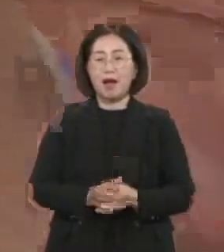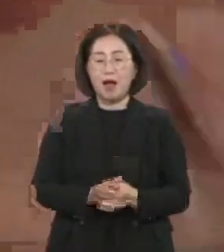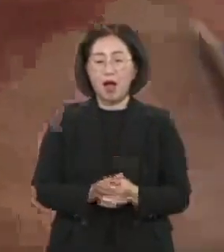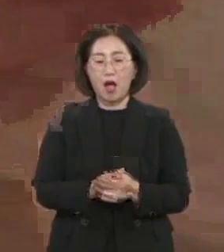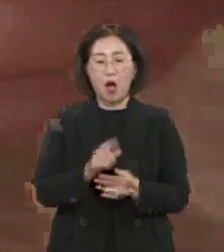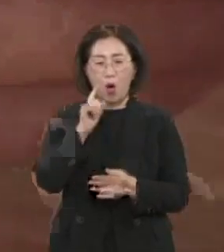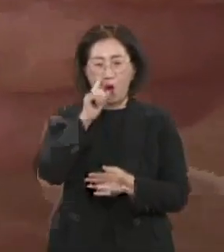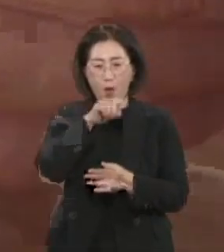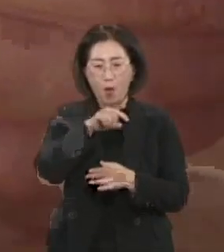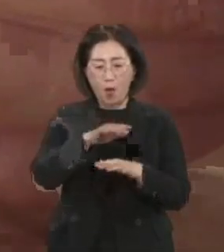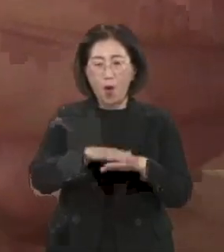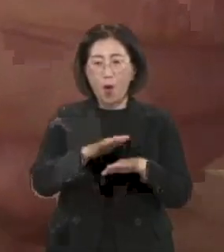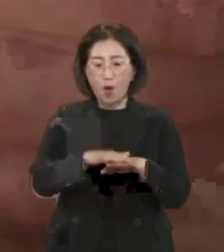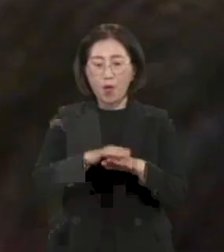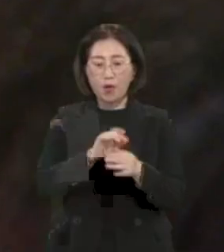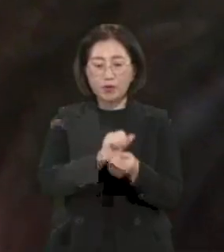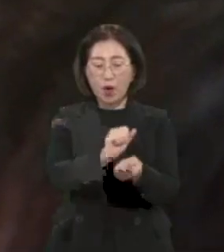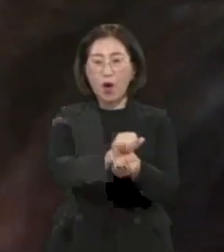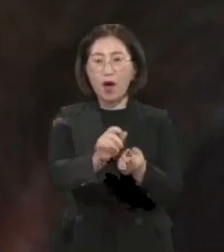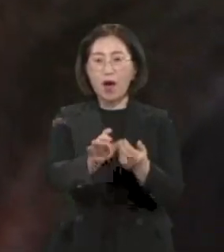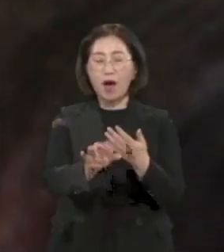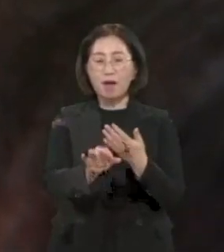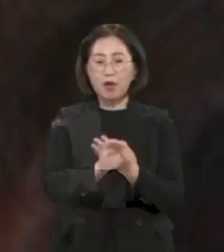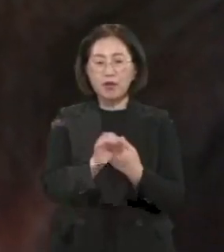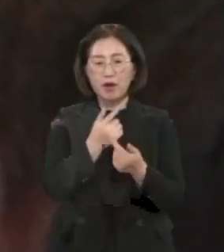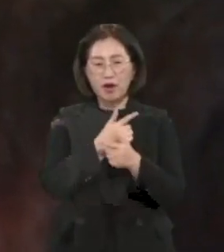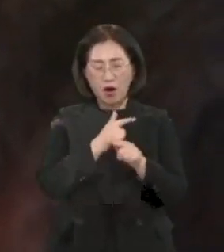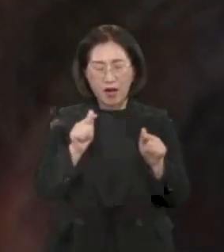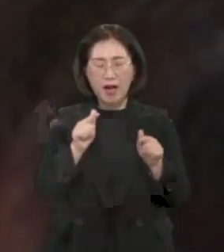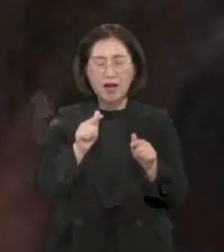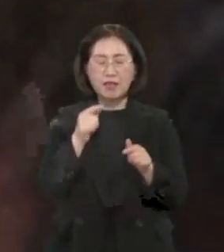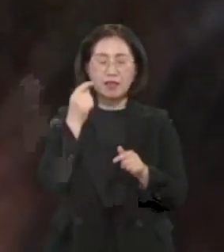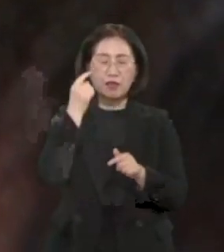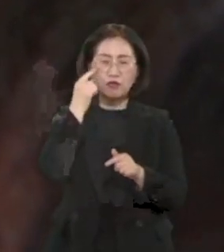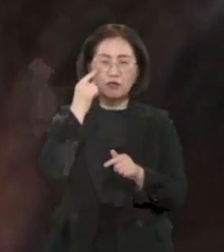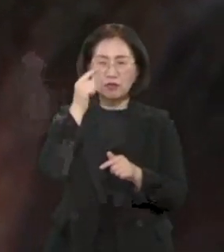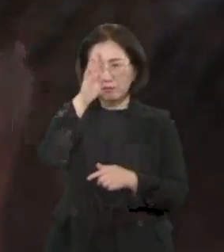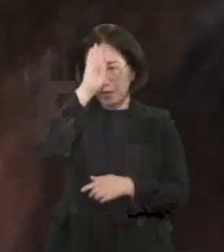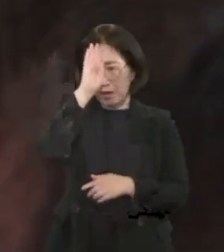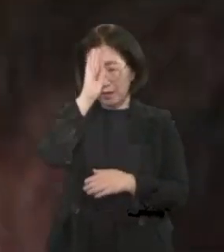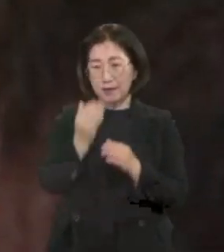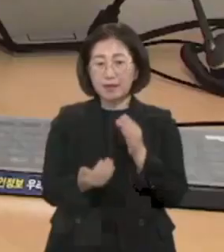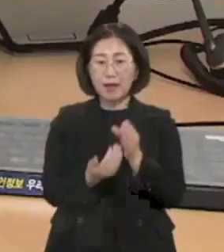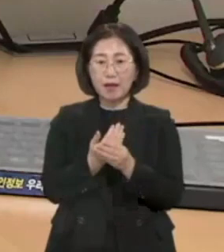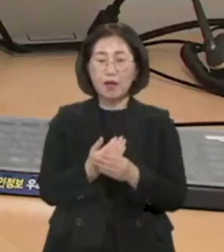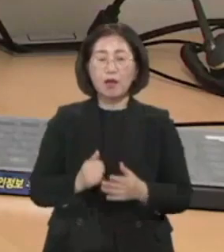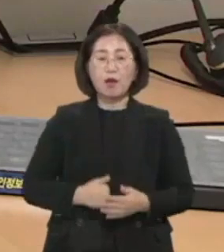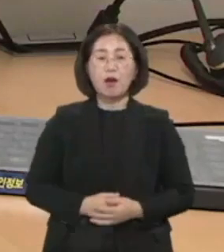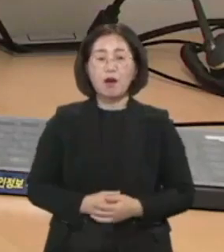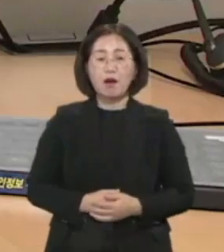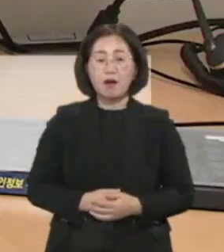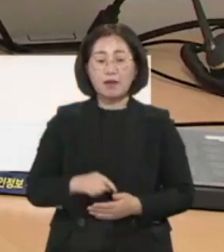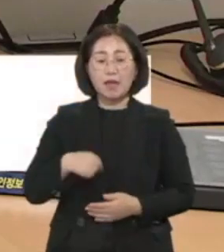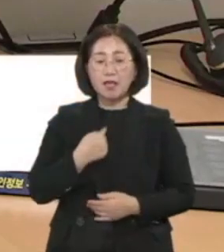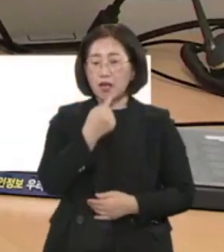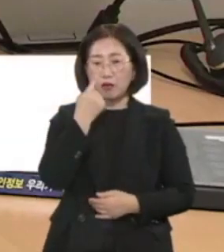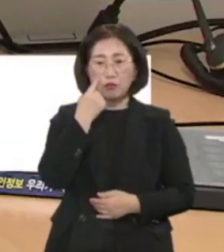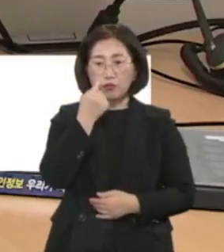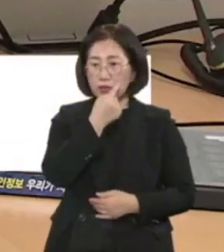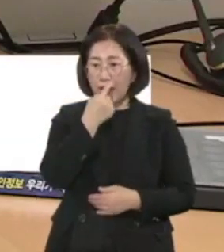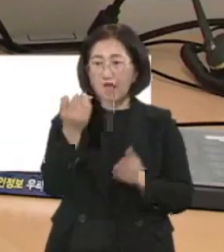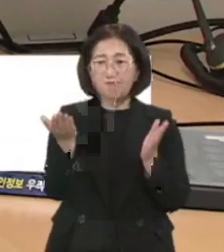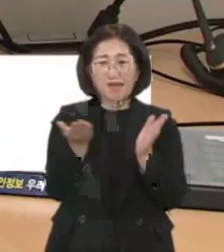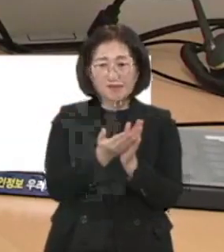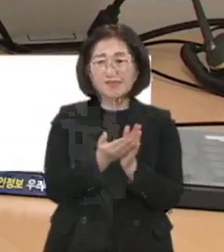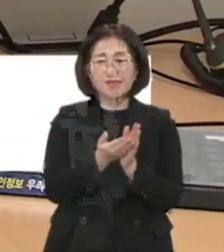접촉해 인공눈물이 오염되면 각종 눈질환에 걸릴 수 있습니다. 자신의 눈에 맞지 않은 인공눈물을